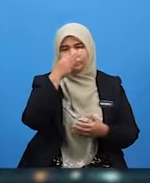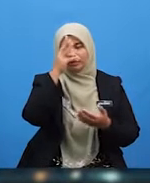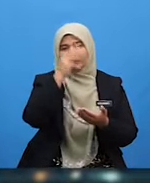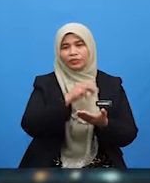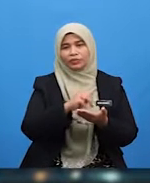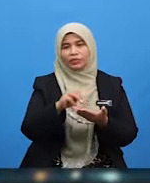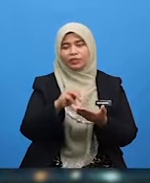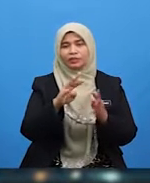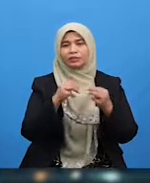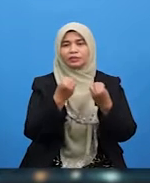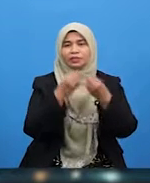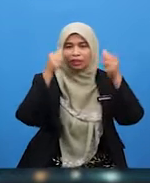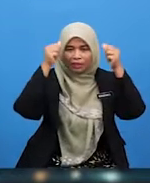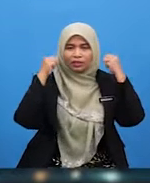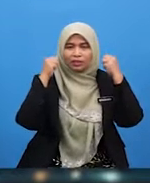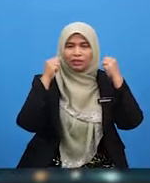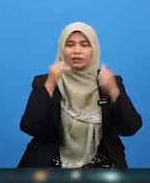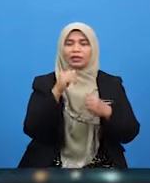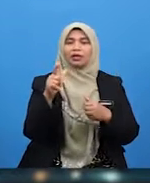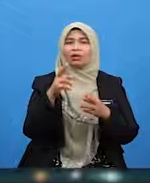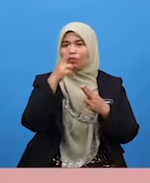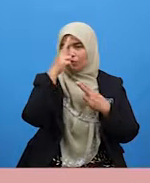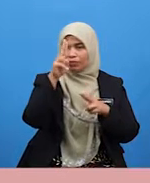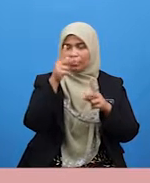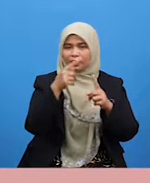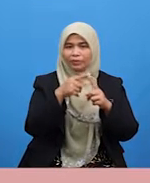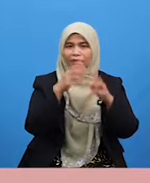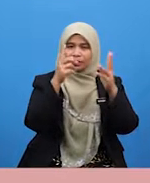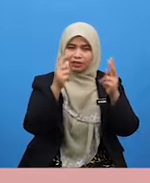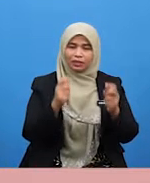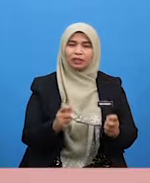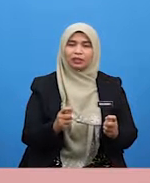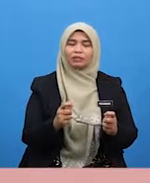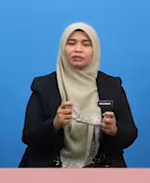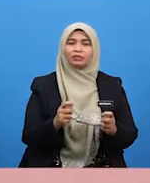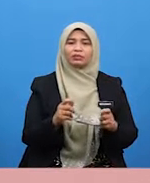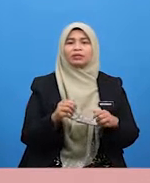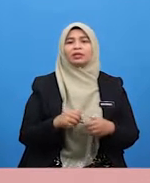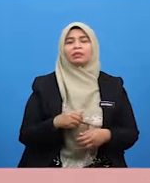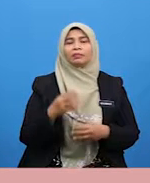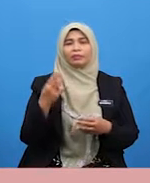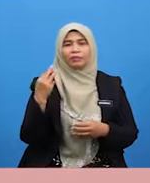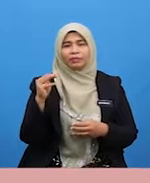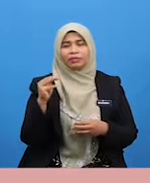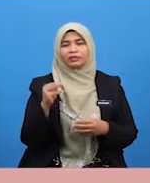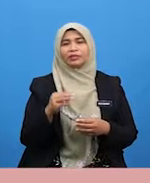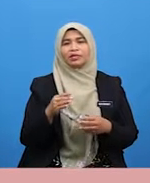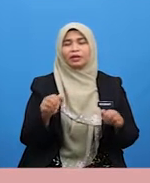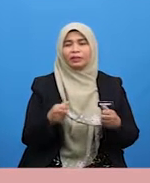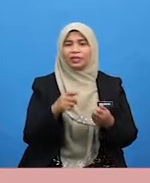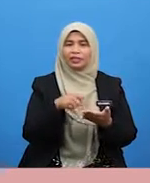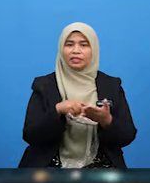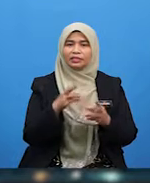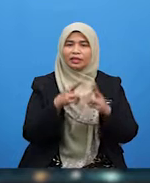Arab seterusnya ialah menghormati tetamu. Amalan menerima dan melayan tetamu adalah digalakkan dalam